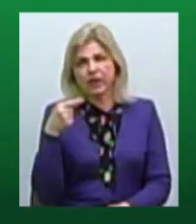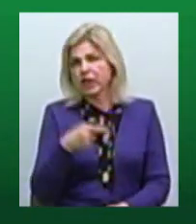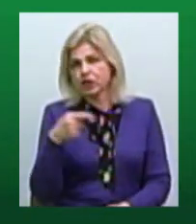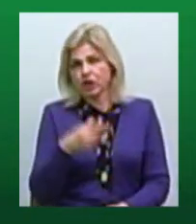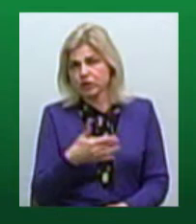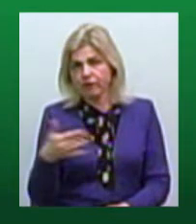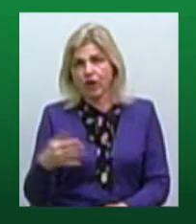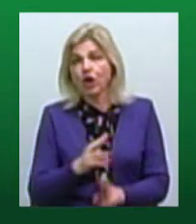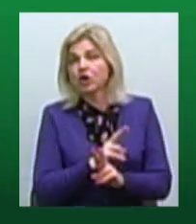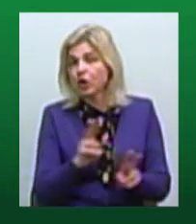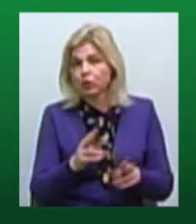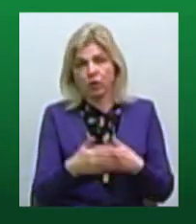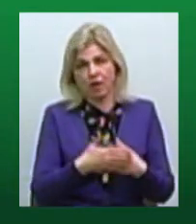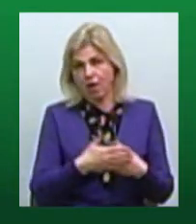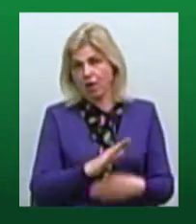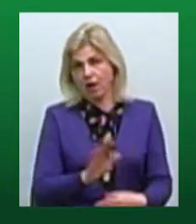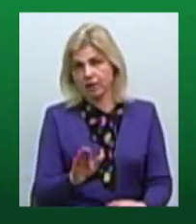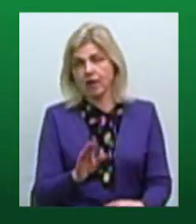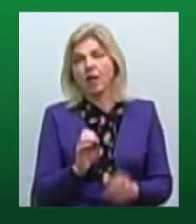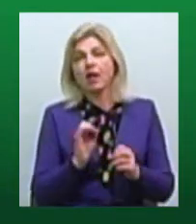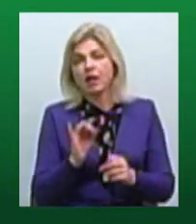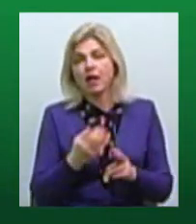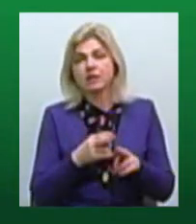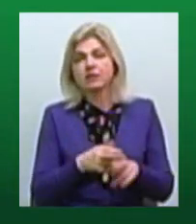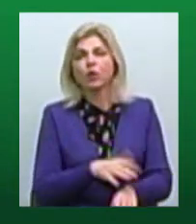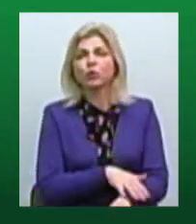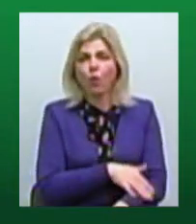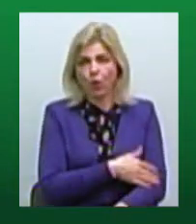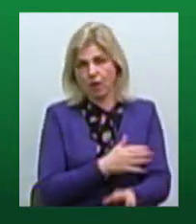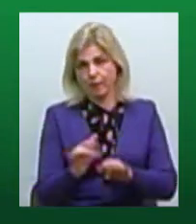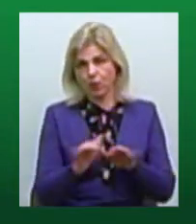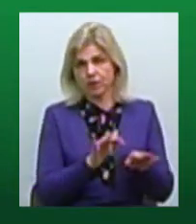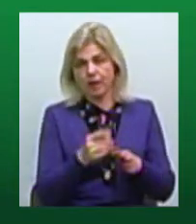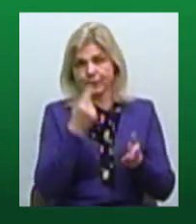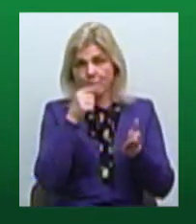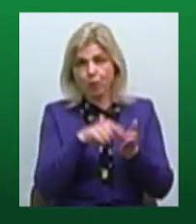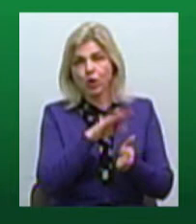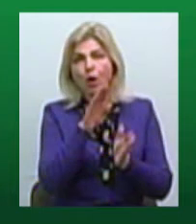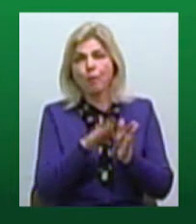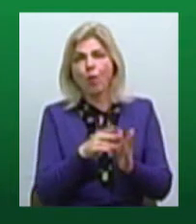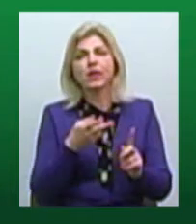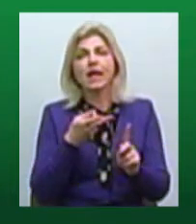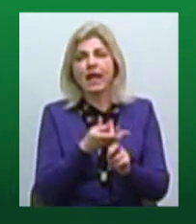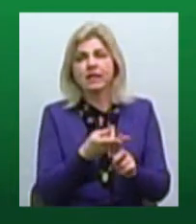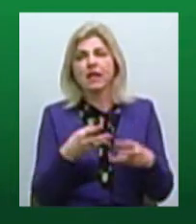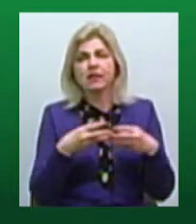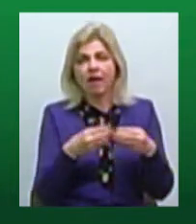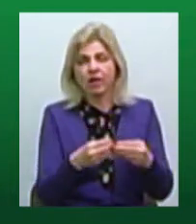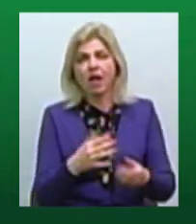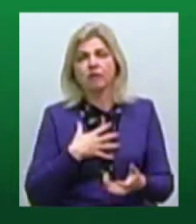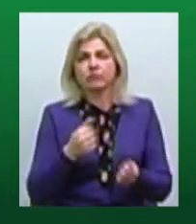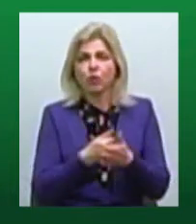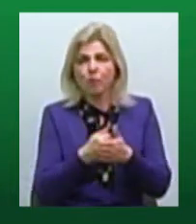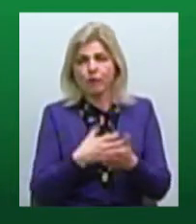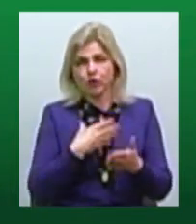не понёс мелких пока ранен и как правило все должен новый процесс потративший педро идрис keypress вид стоил эта власть не провода вот